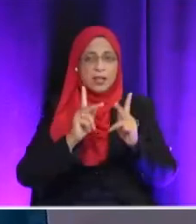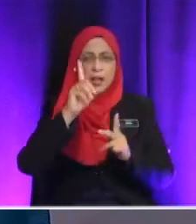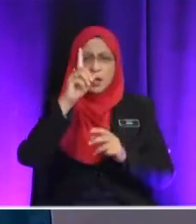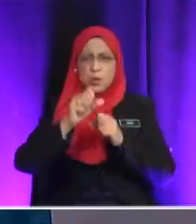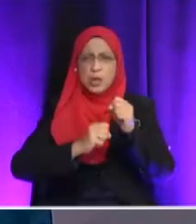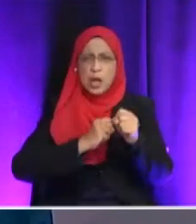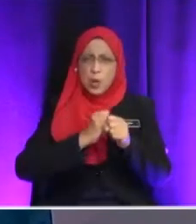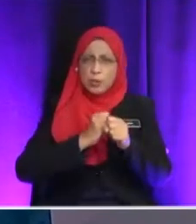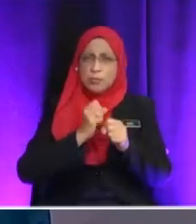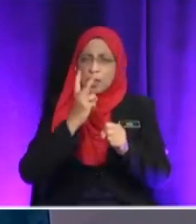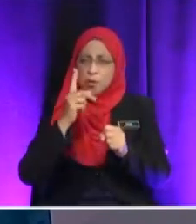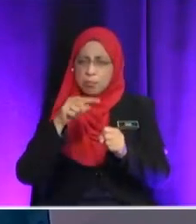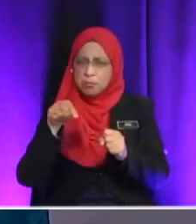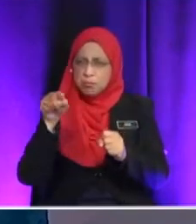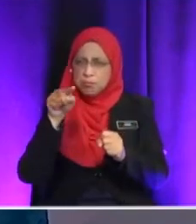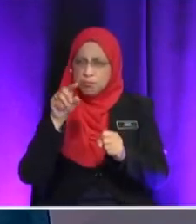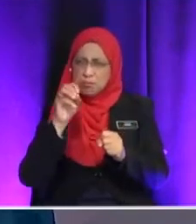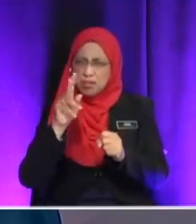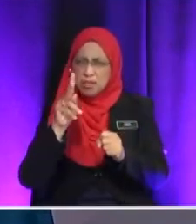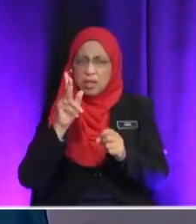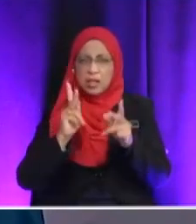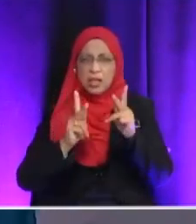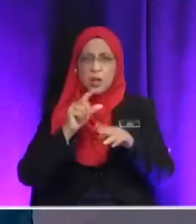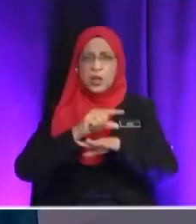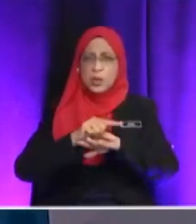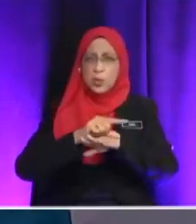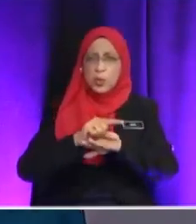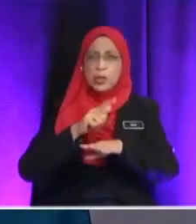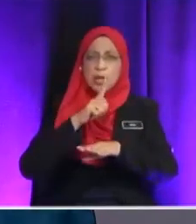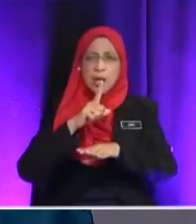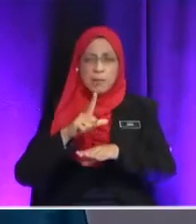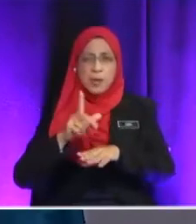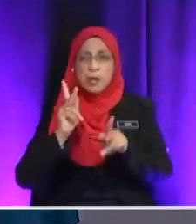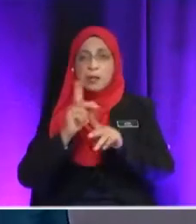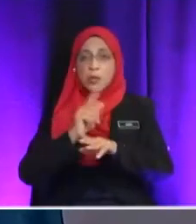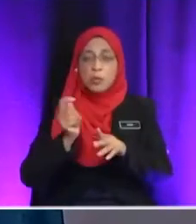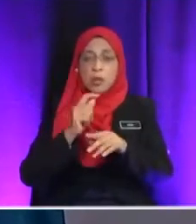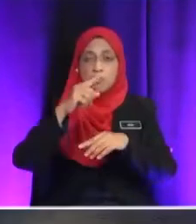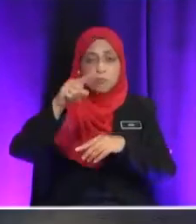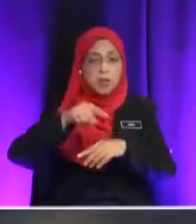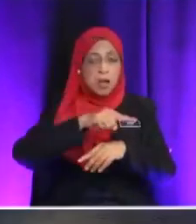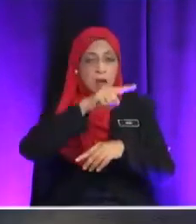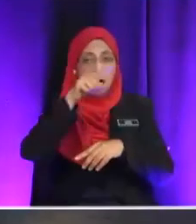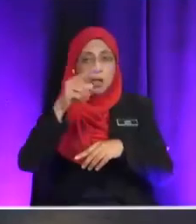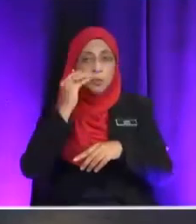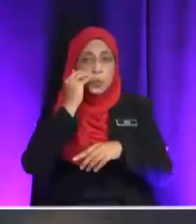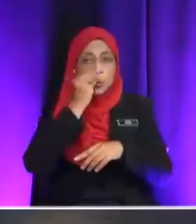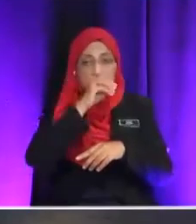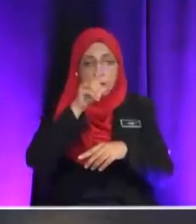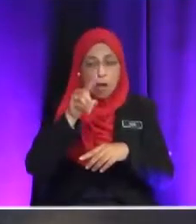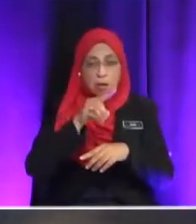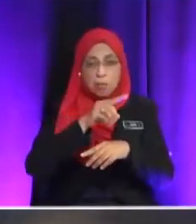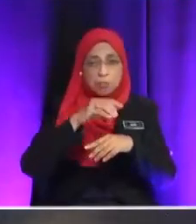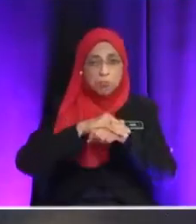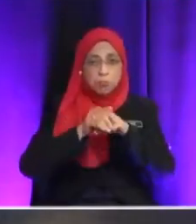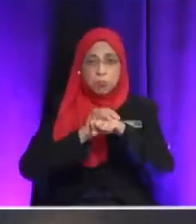sekali kita itu kau betul gak ditengok kepada tahap penggunaan obat kalau tak suka publik jadi tak Tukad Payakumbuh